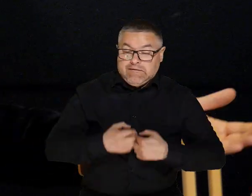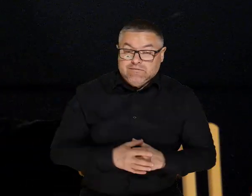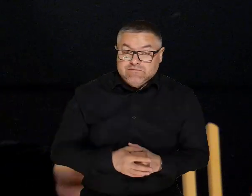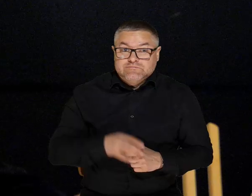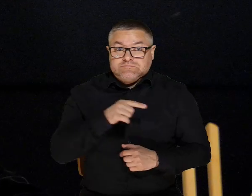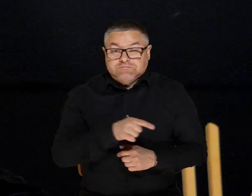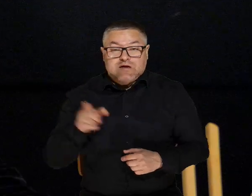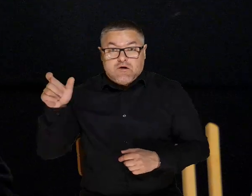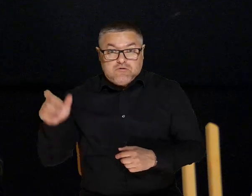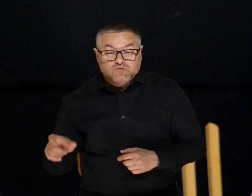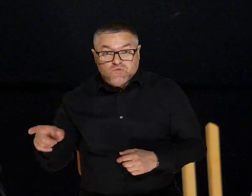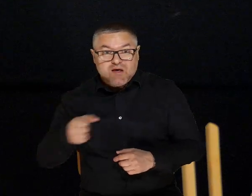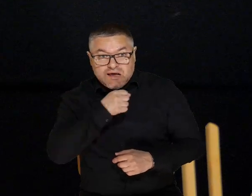właśnie